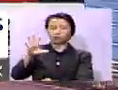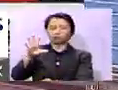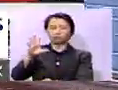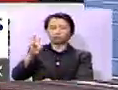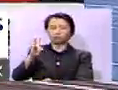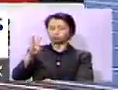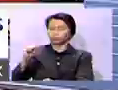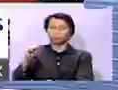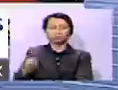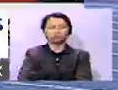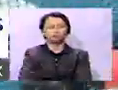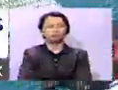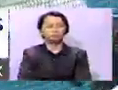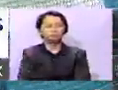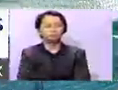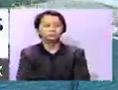56.57 meter.